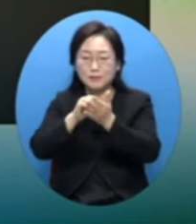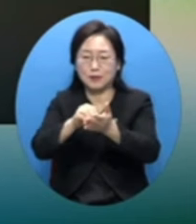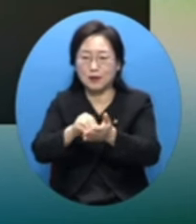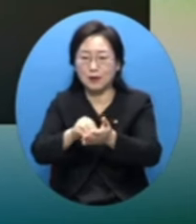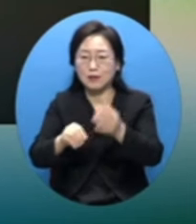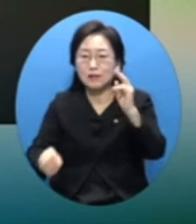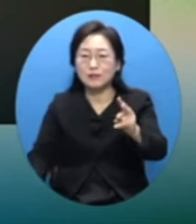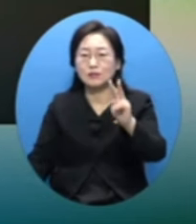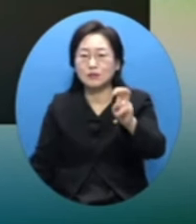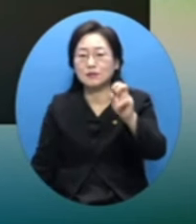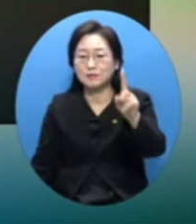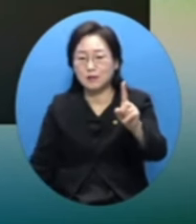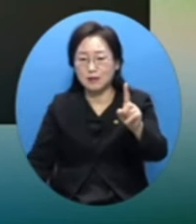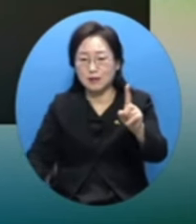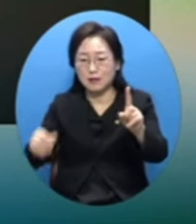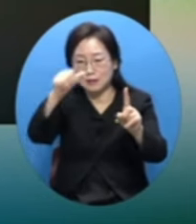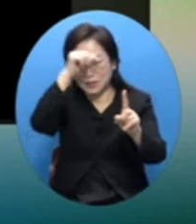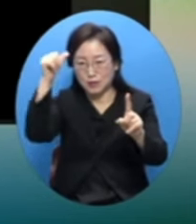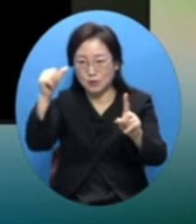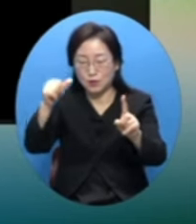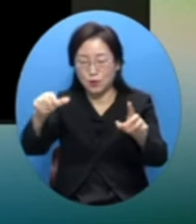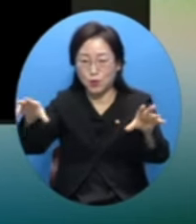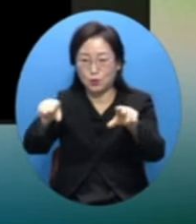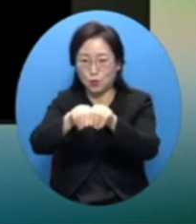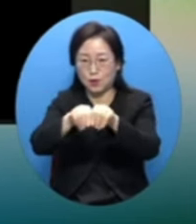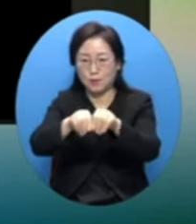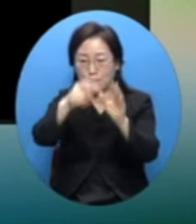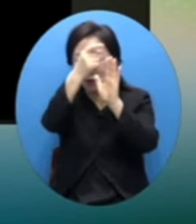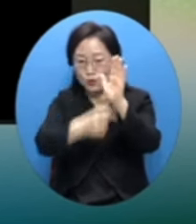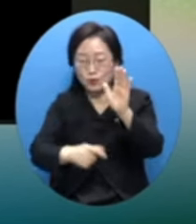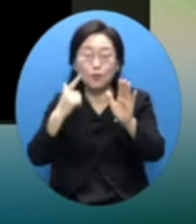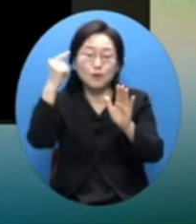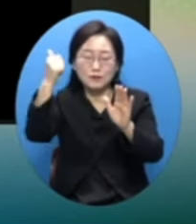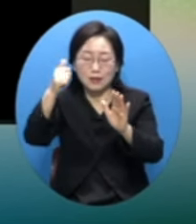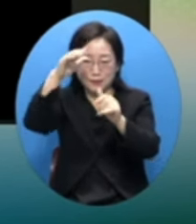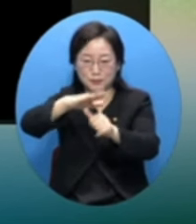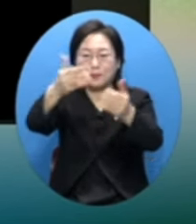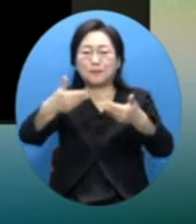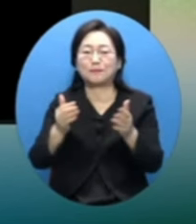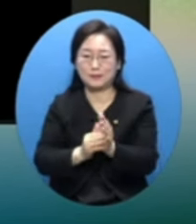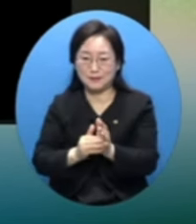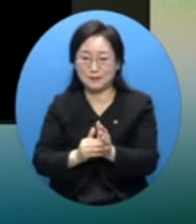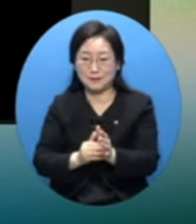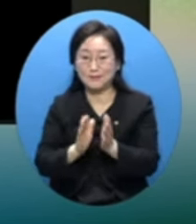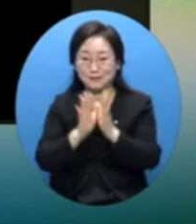28일 대한예수교 장로회 통합직 교단의 목사 안수를 받았습니다. 할렐루야.